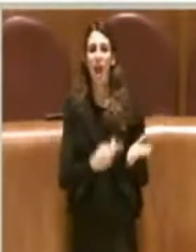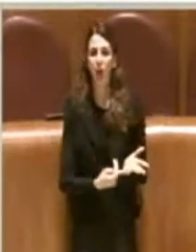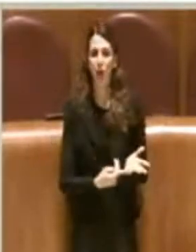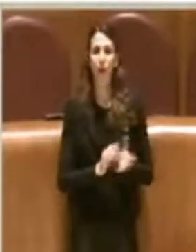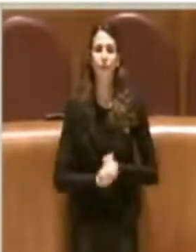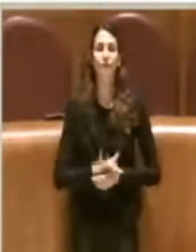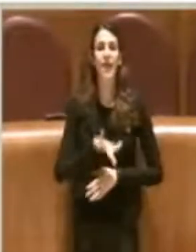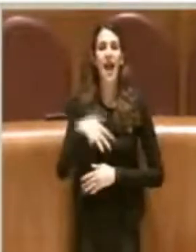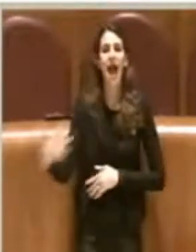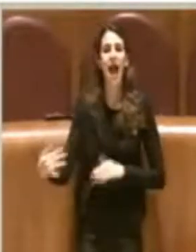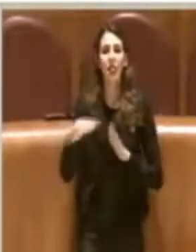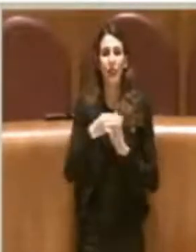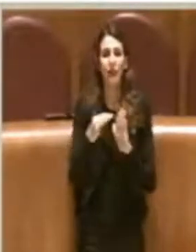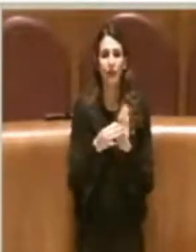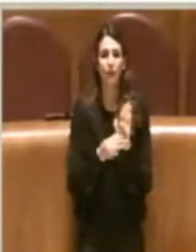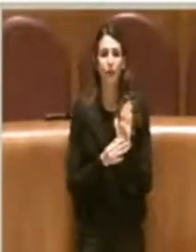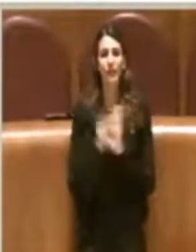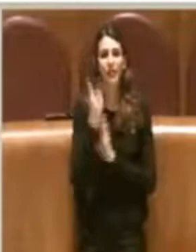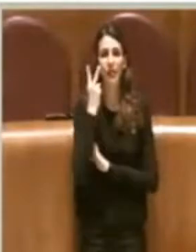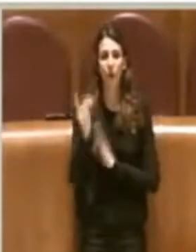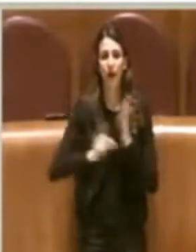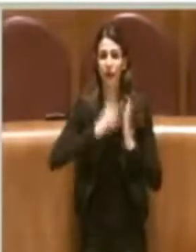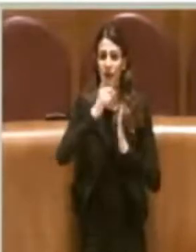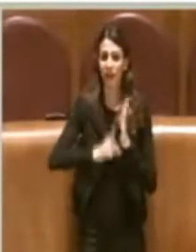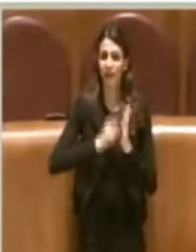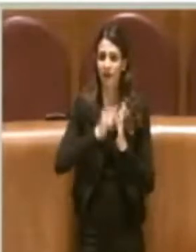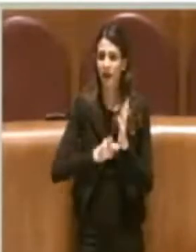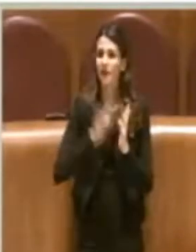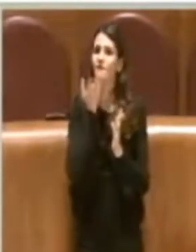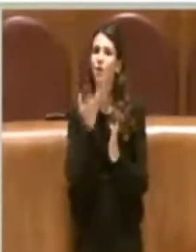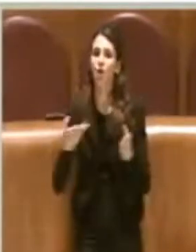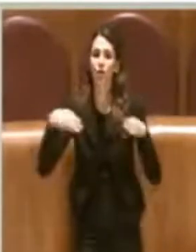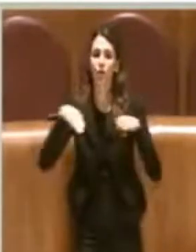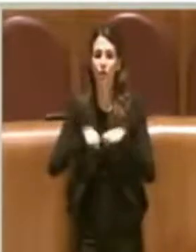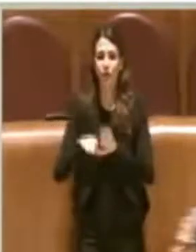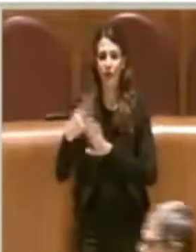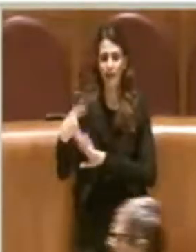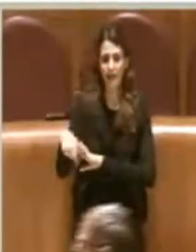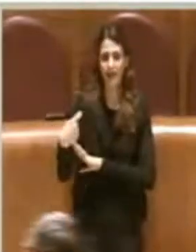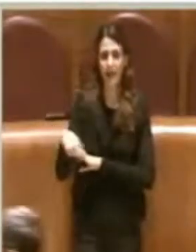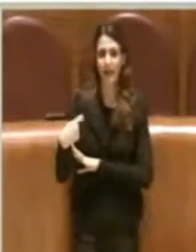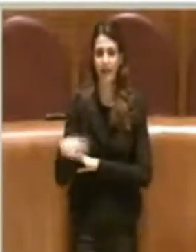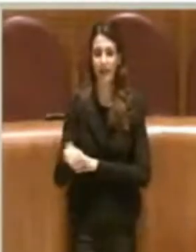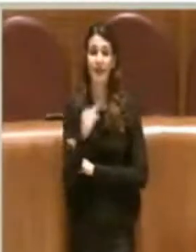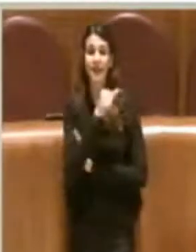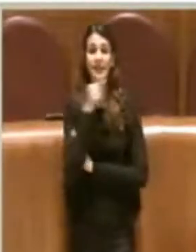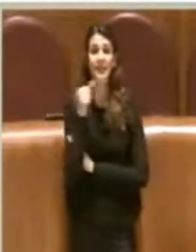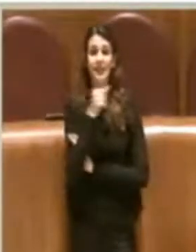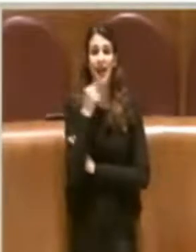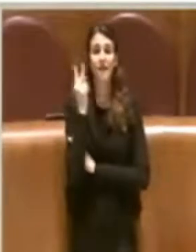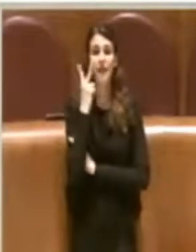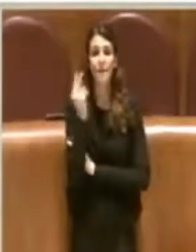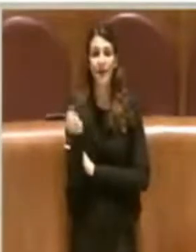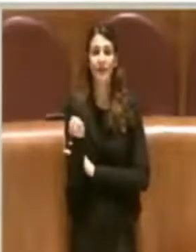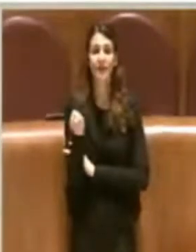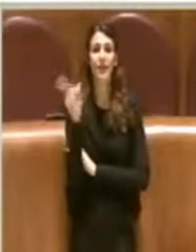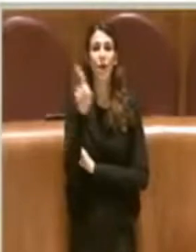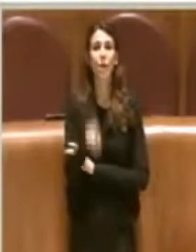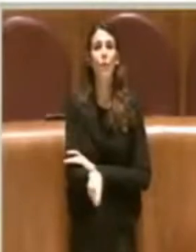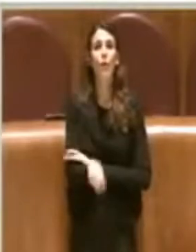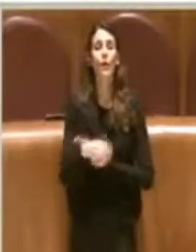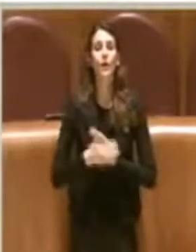riguardano il deliberato e mi avvio a concludere presidente occorre appunto prevedere anche che